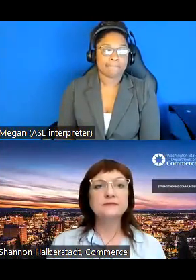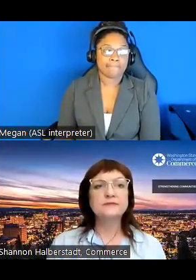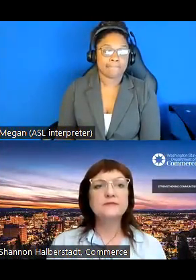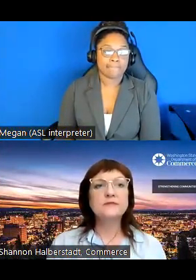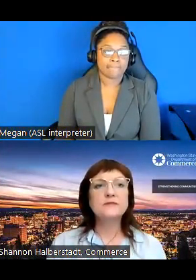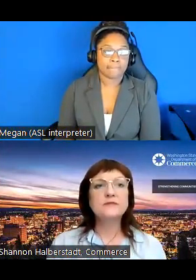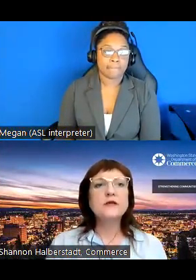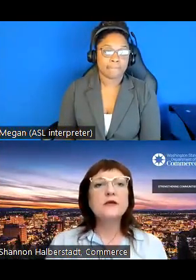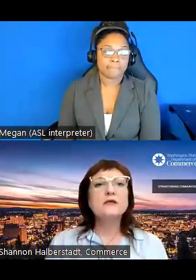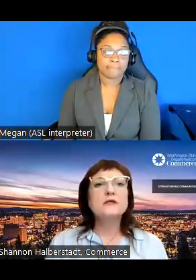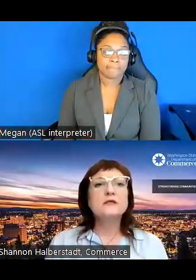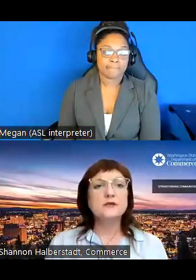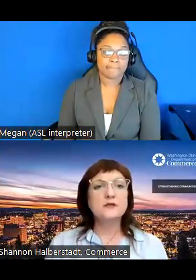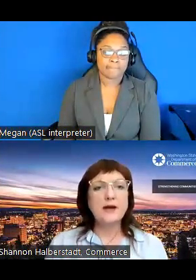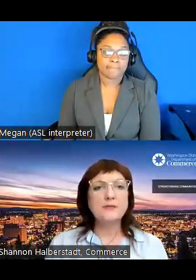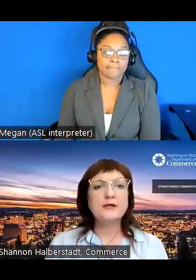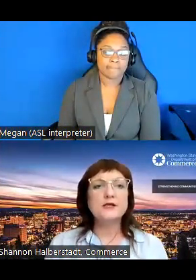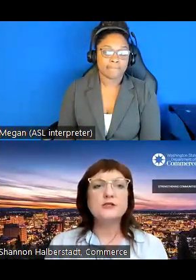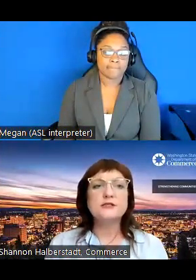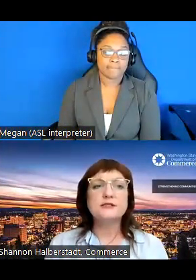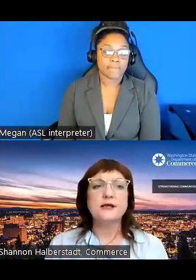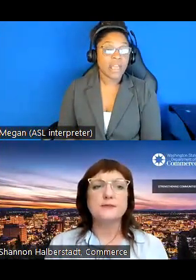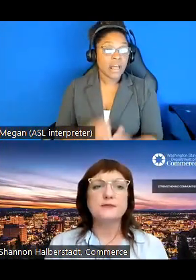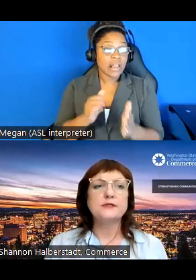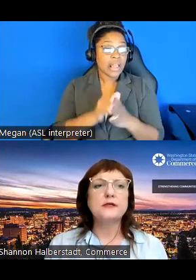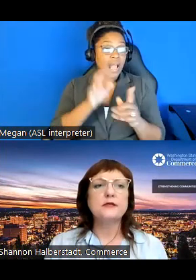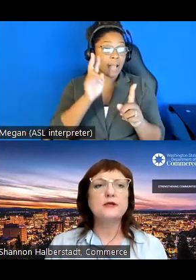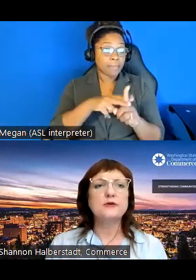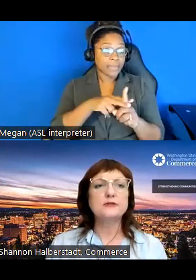수요는 그 UEI 번호 꼭 있어야 됩니다.